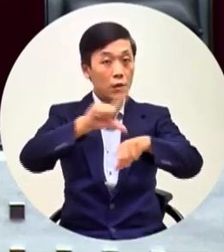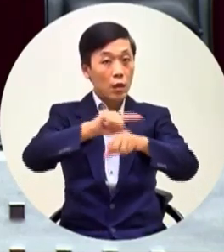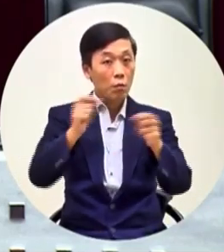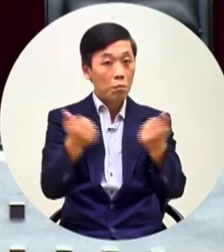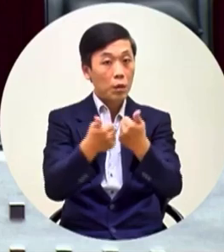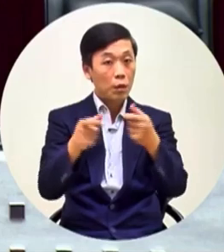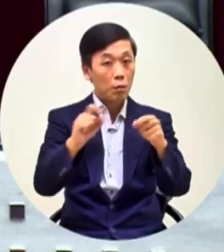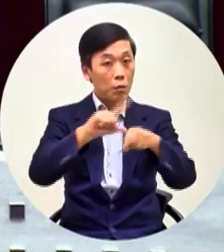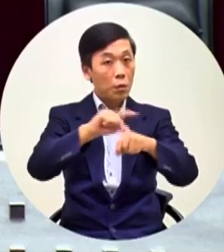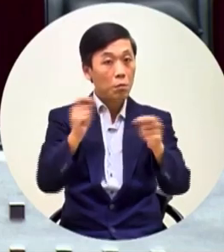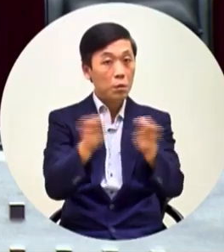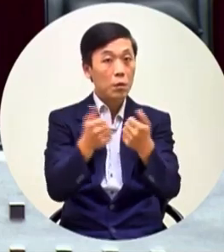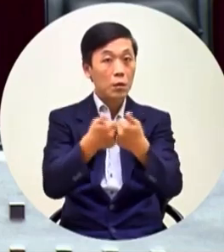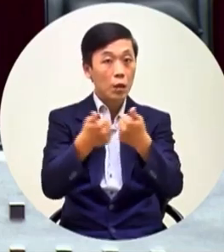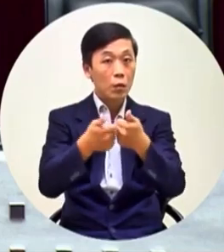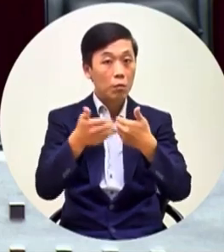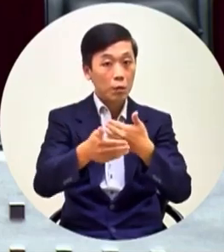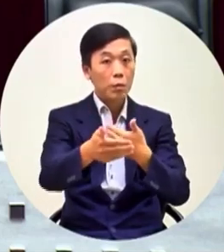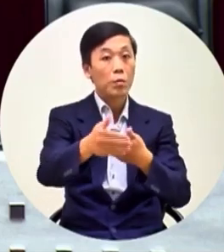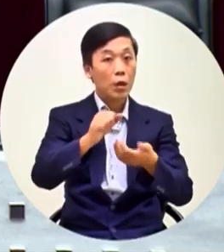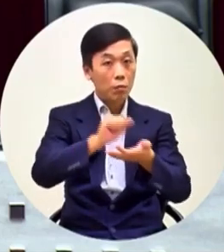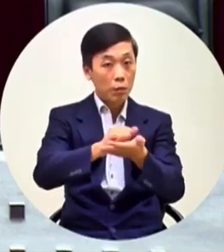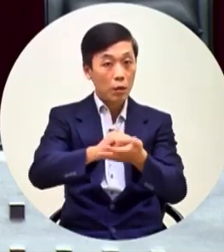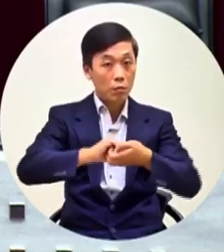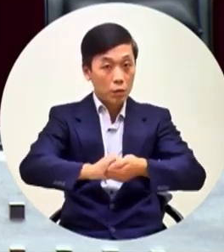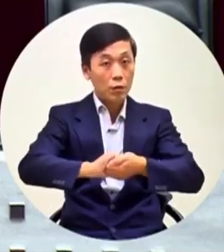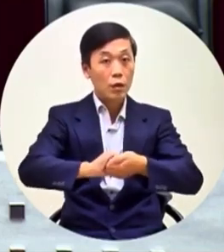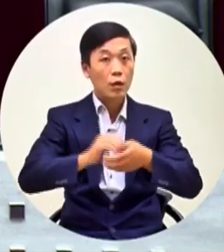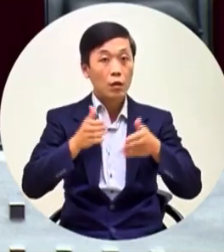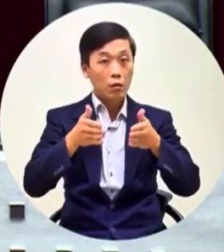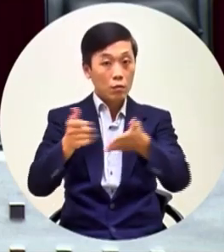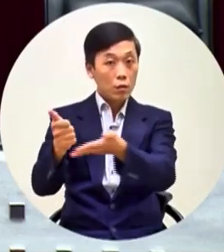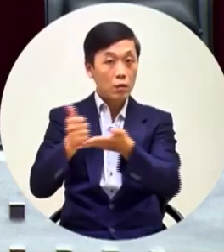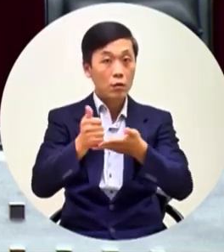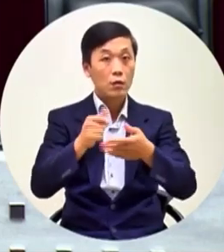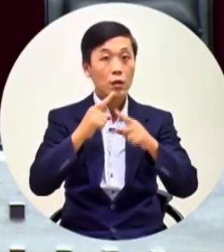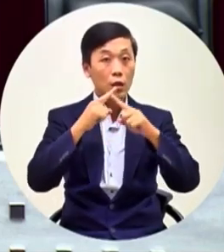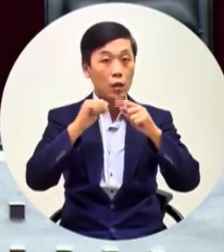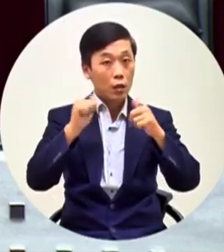表，请我们议事组人员宣读。